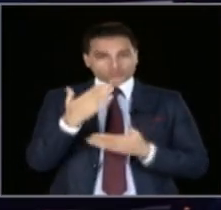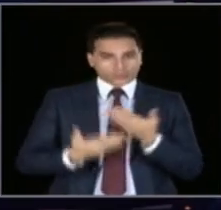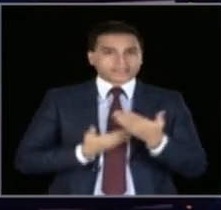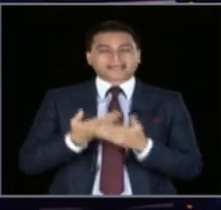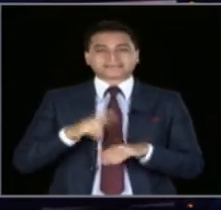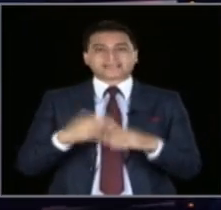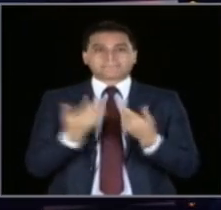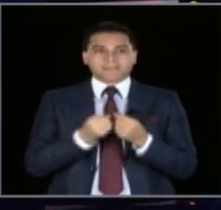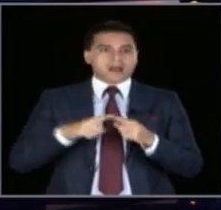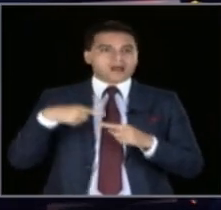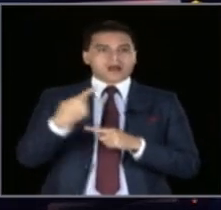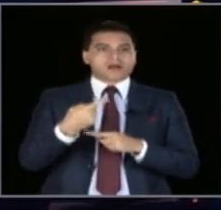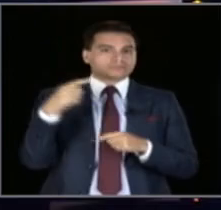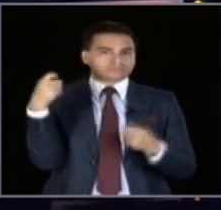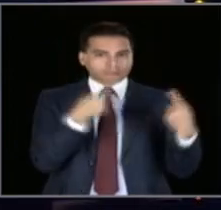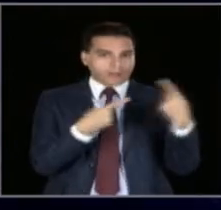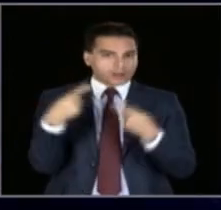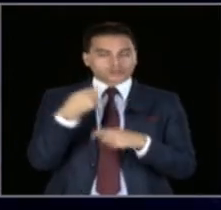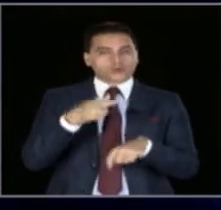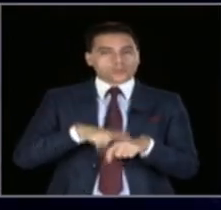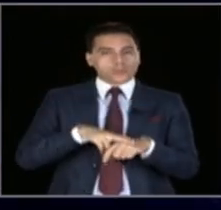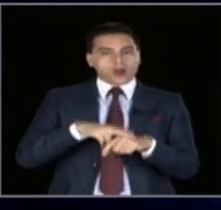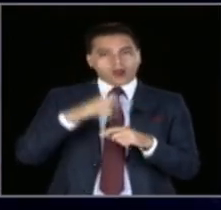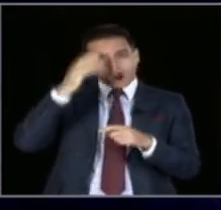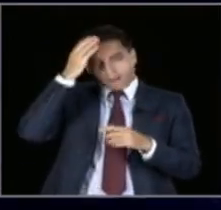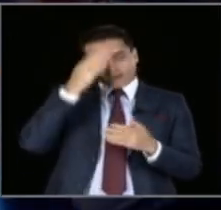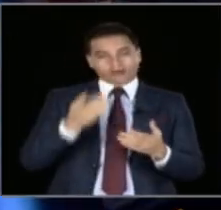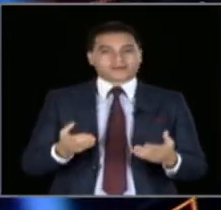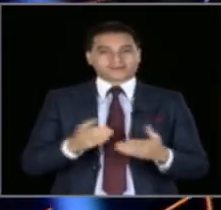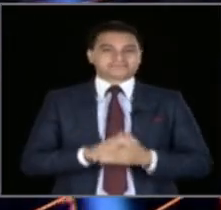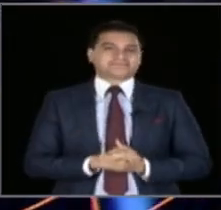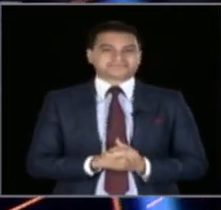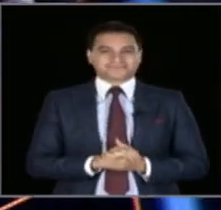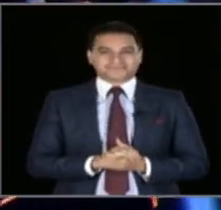وهنرجع مرة تانية مع فقرة ضربات الجزاء والعباقرة.